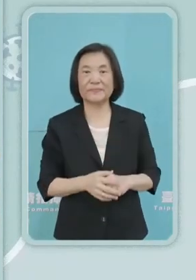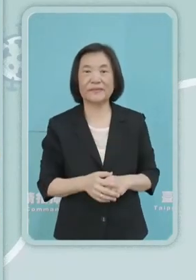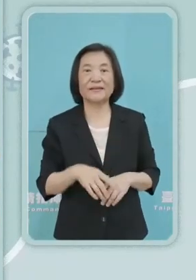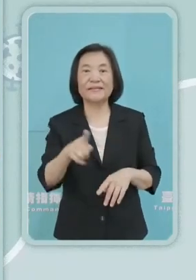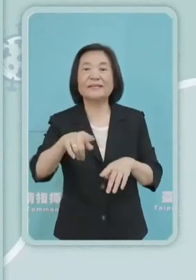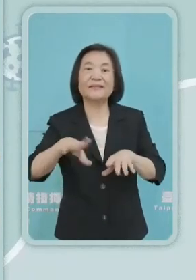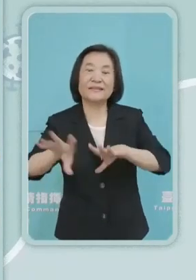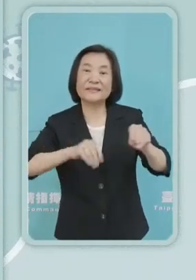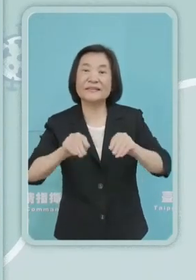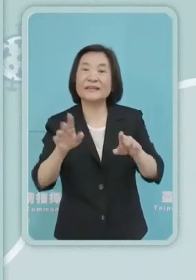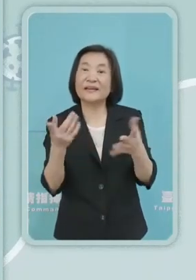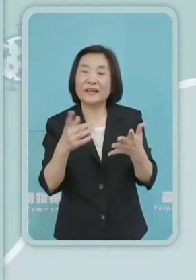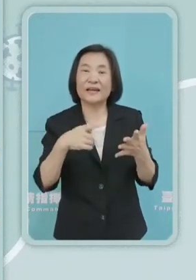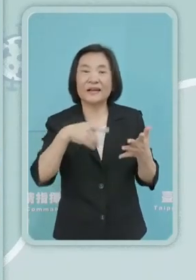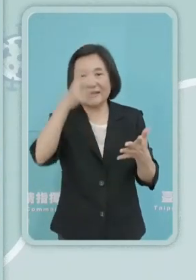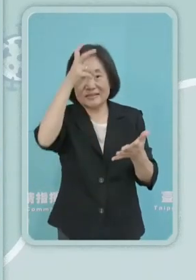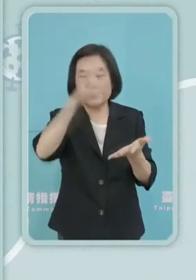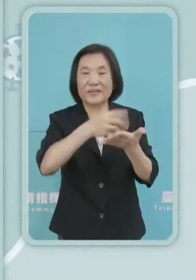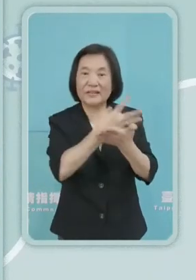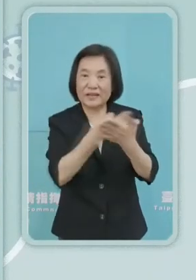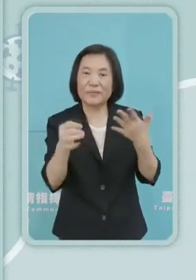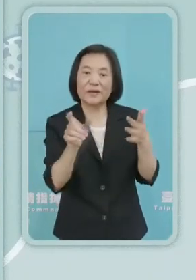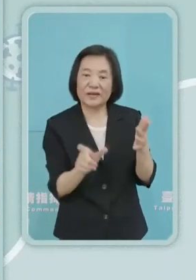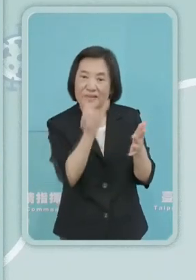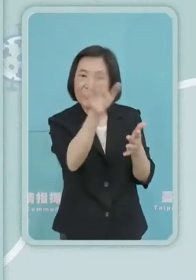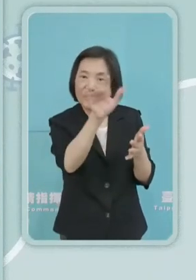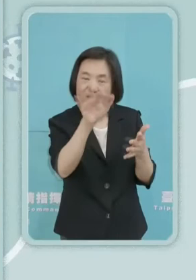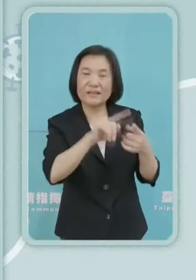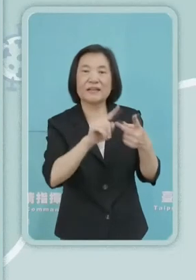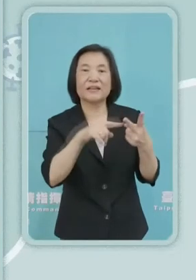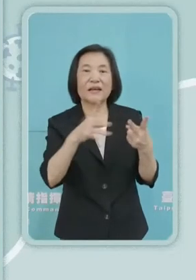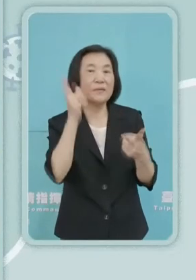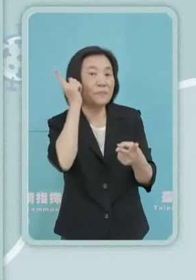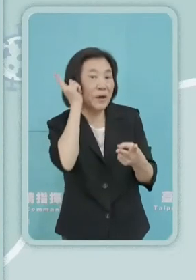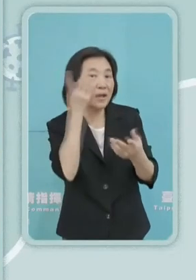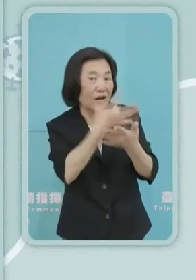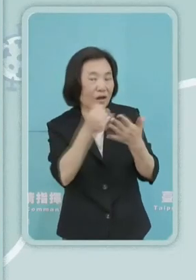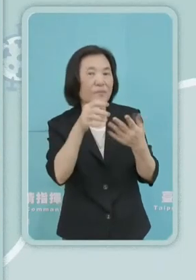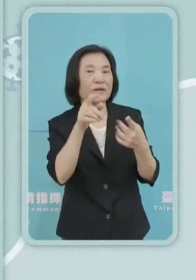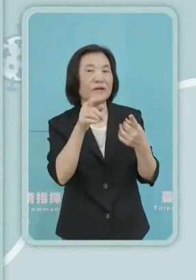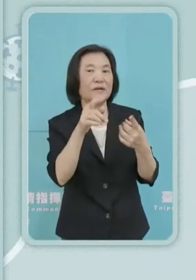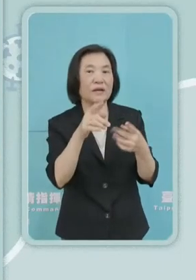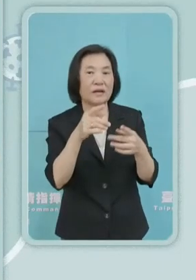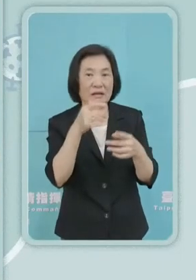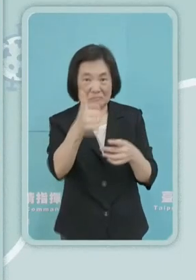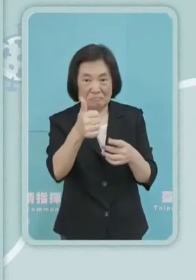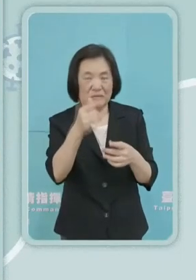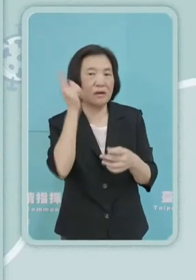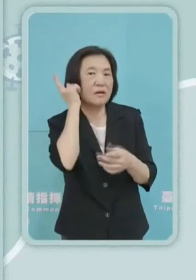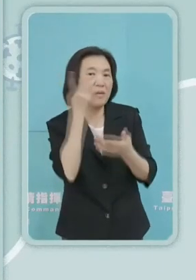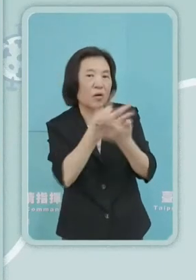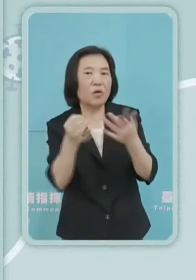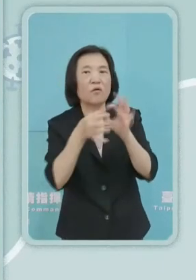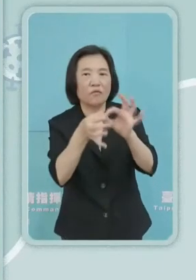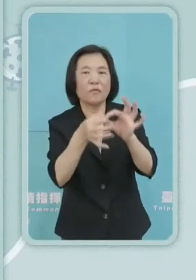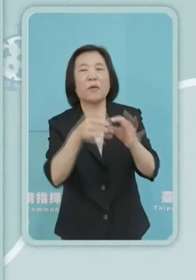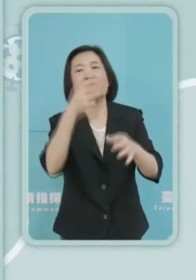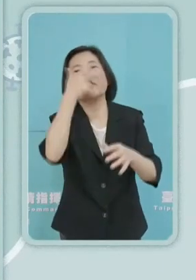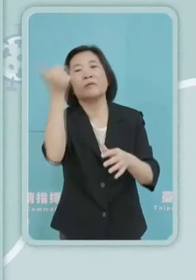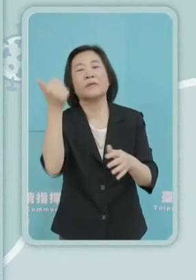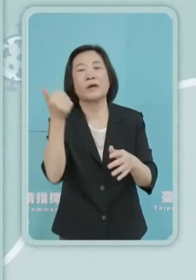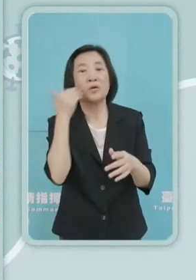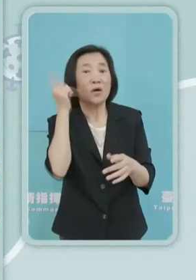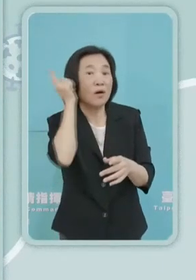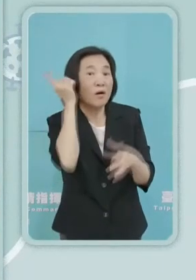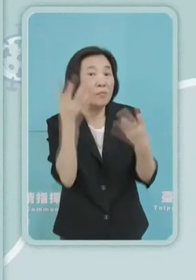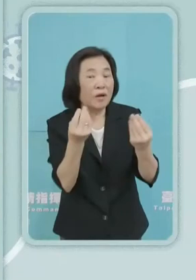填入了，包括身份证字号，留下手机，尽可能用手机啦，因为联系上比较方便。那如果